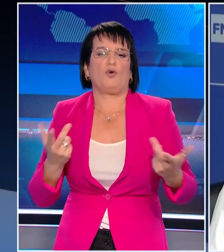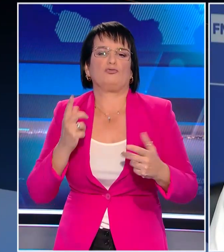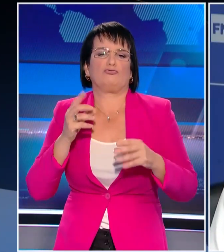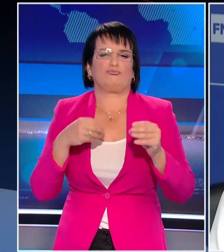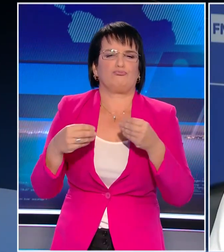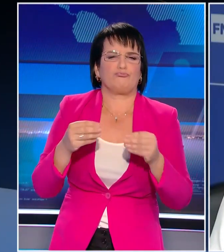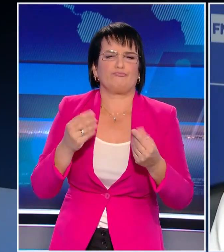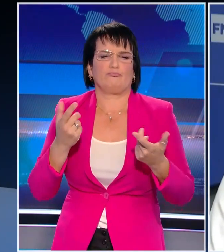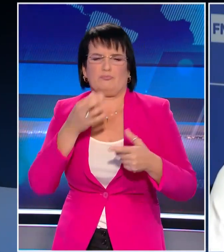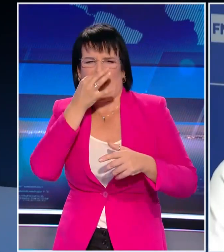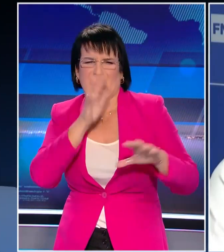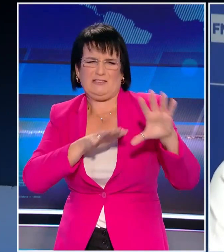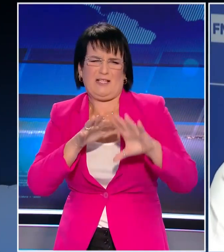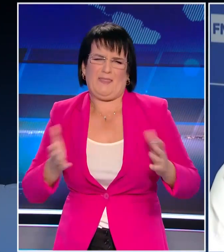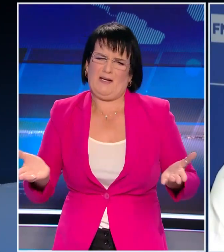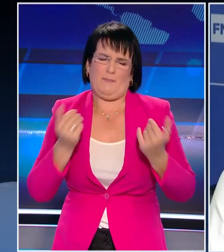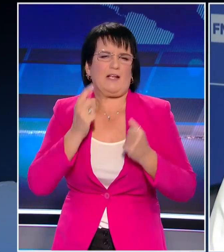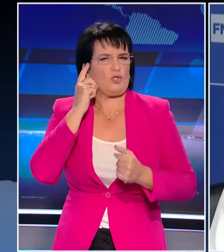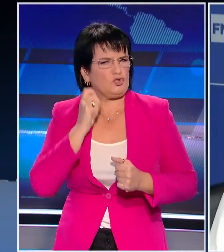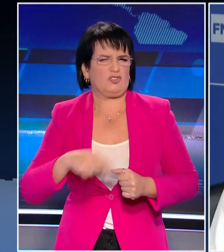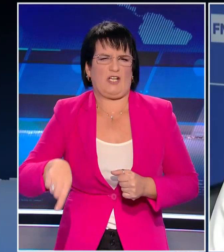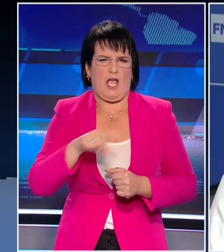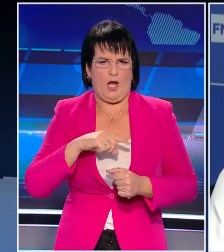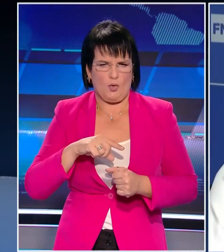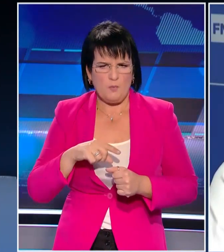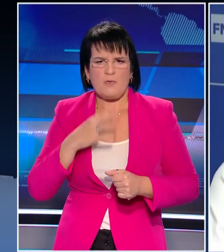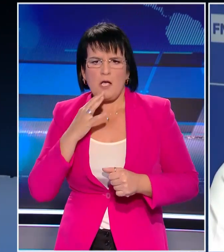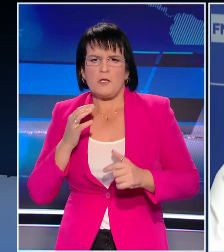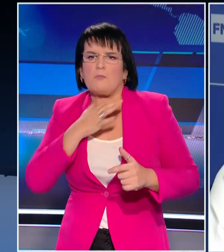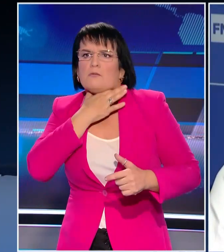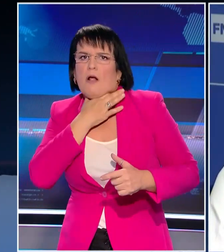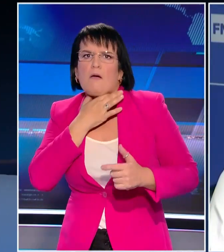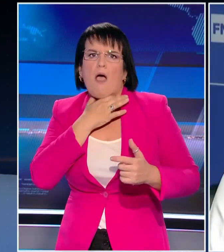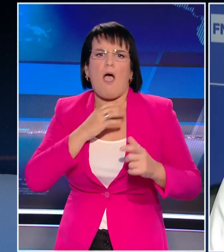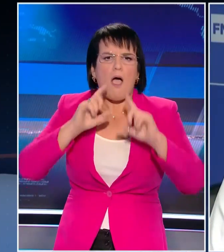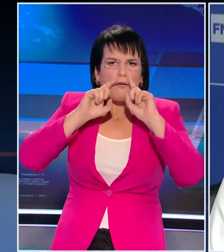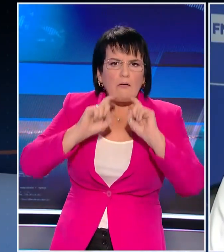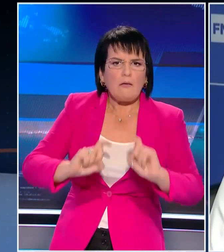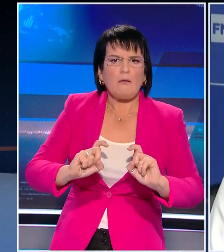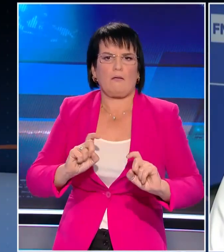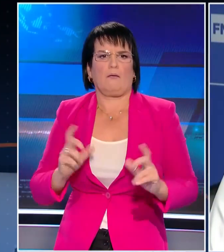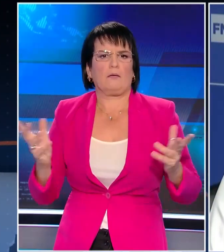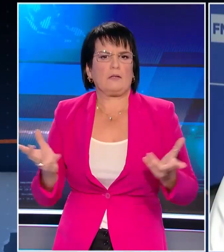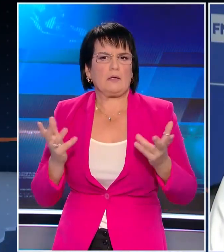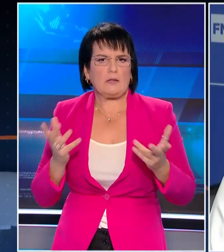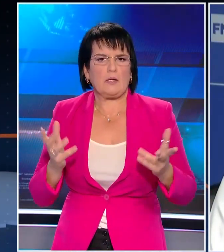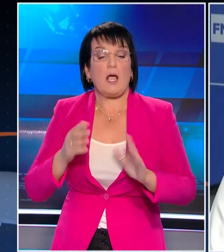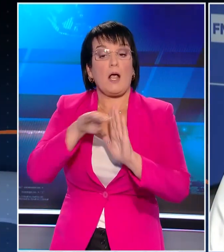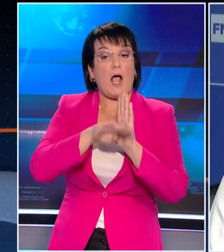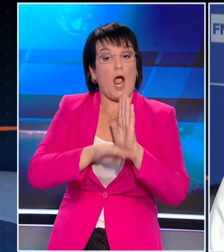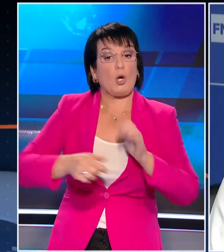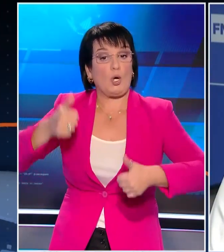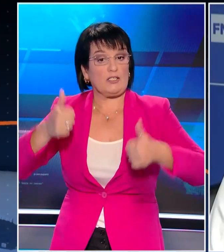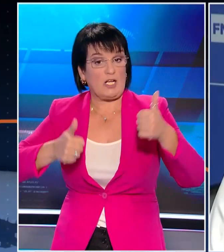μήνα ότι δεν είμαστε μπανανία. Το εννοώ. Δεν είμαστε εξαρτημένοι από καμία πολυεθνική. Θέλουμε κανόνες